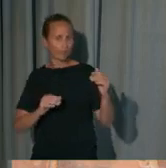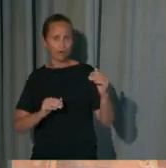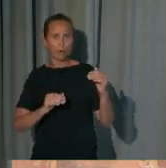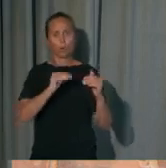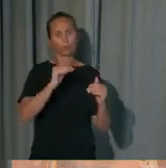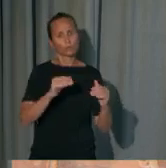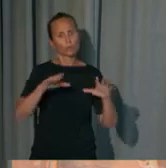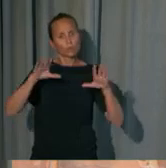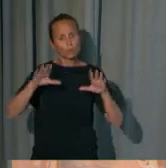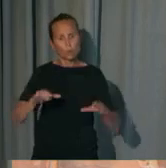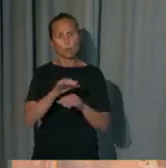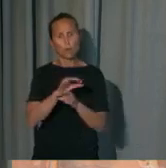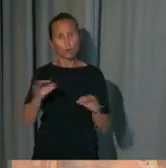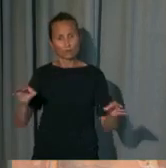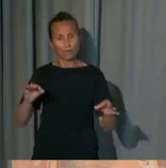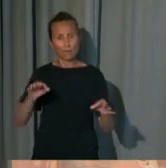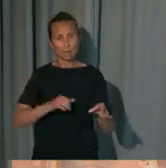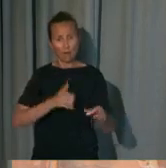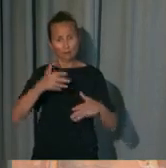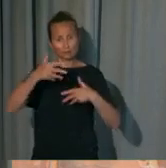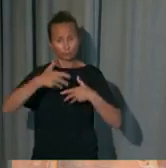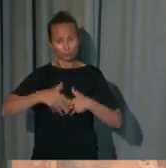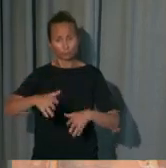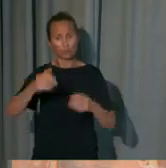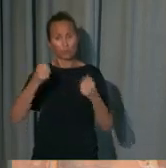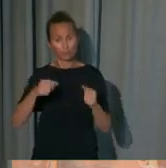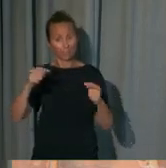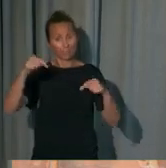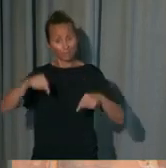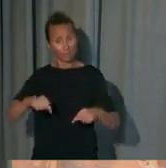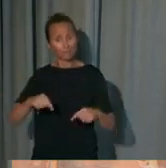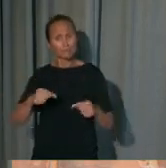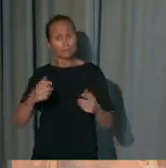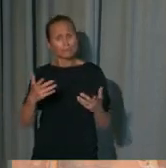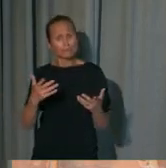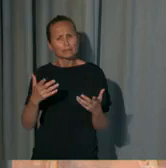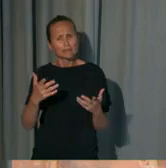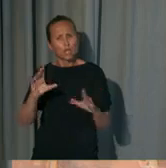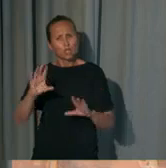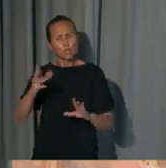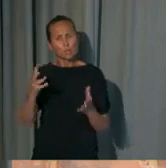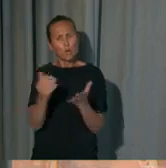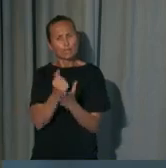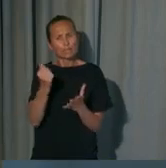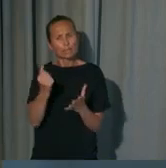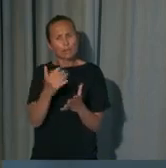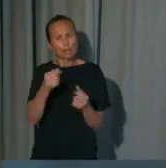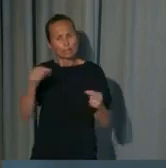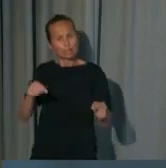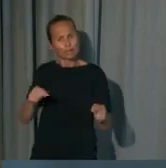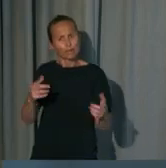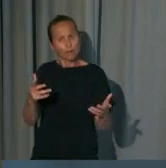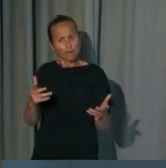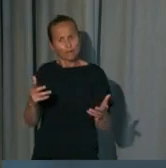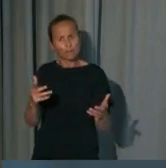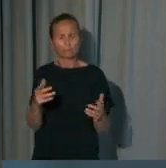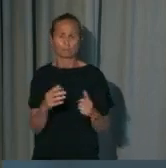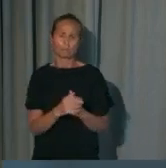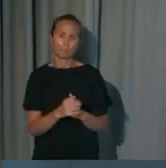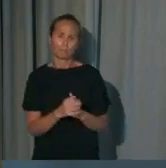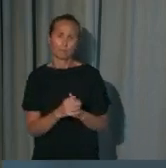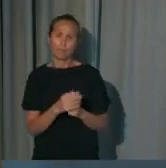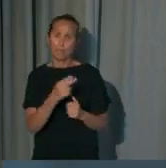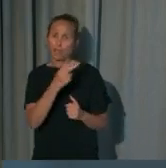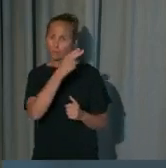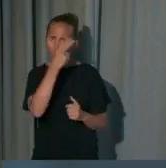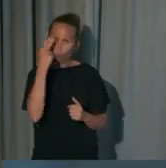offisielle Pride-arrangementet her i Oslo i dag. Hva tenker dere om symboleffekten i det? Nei, jeg tenker at her må